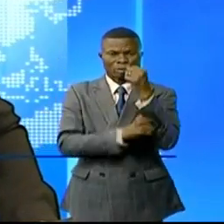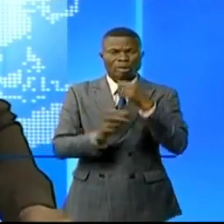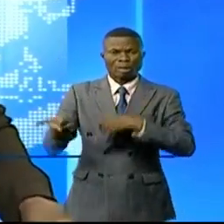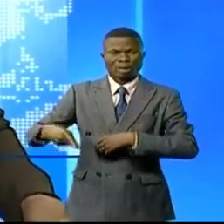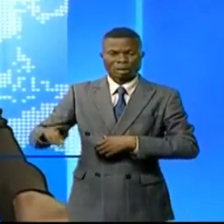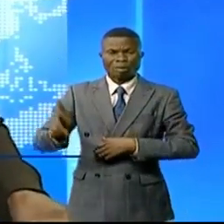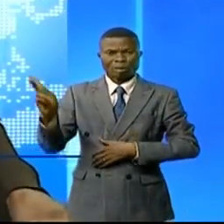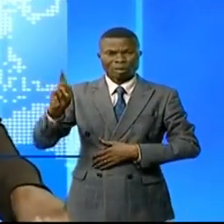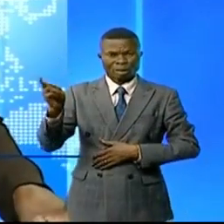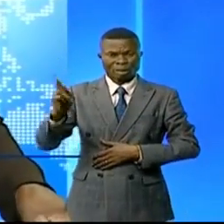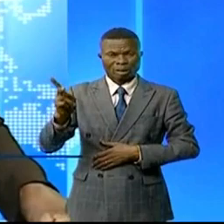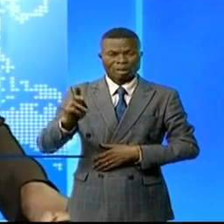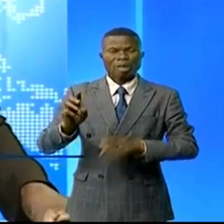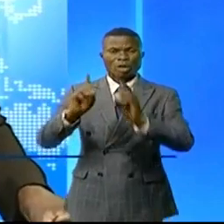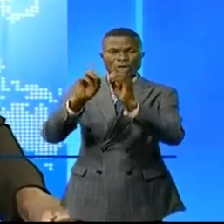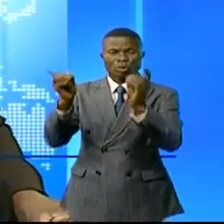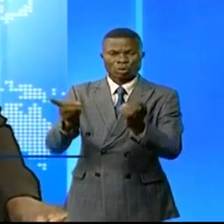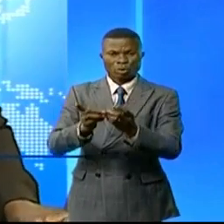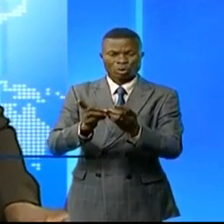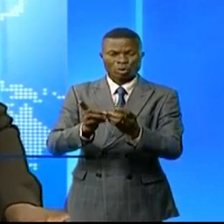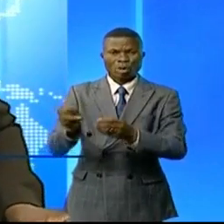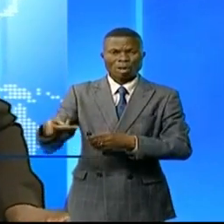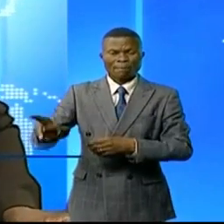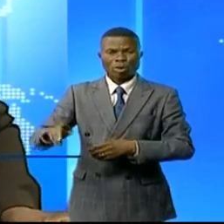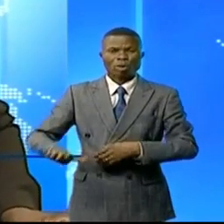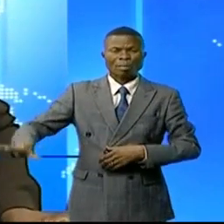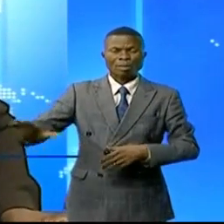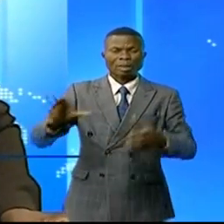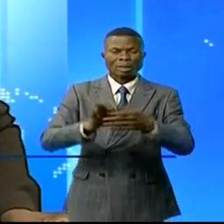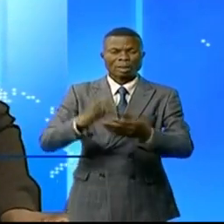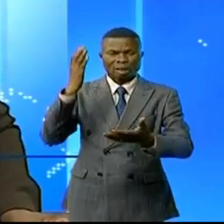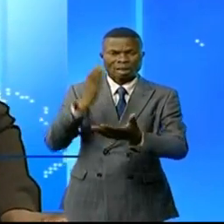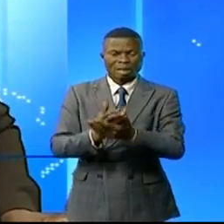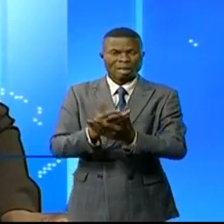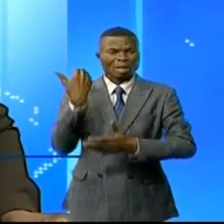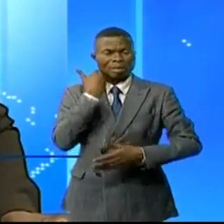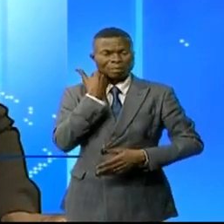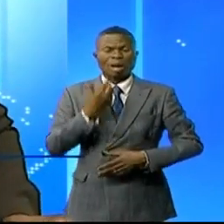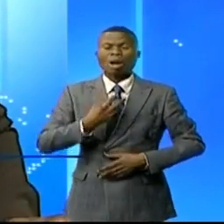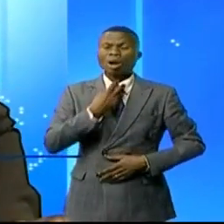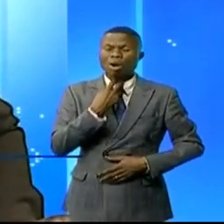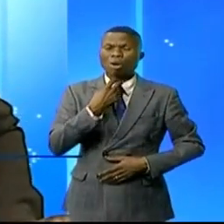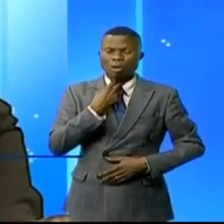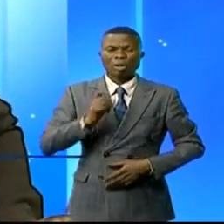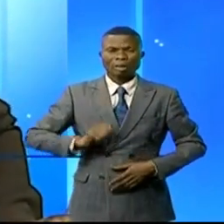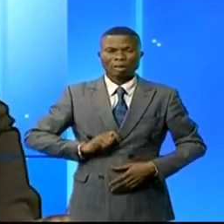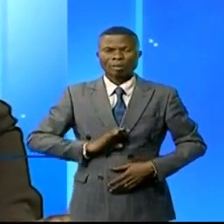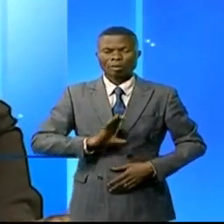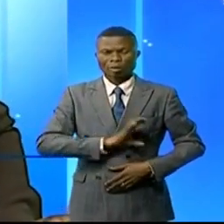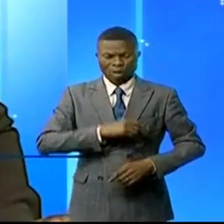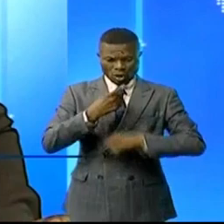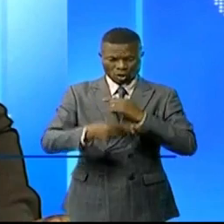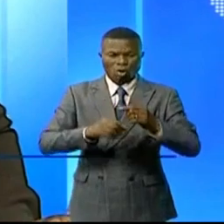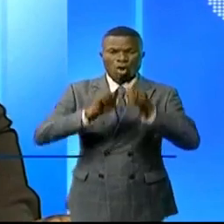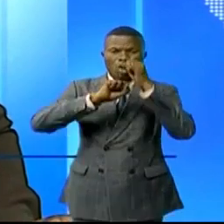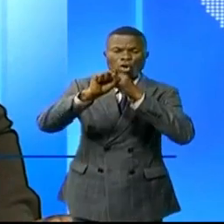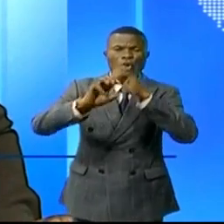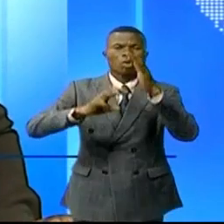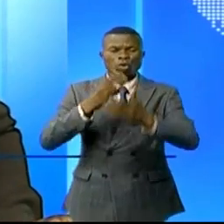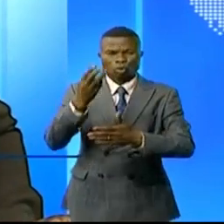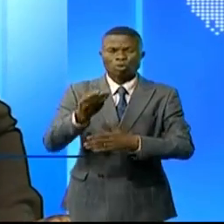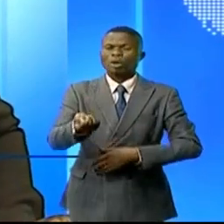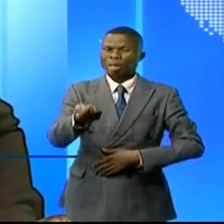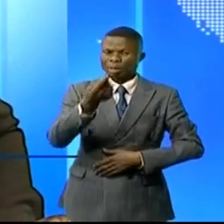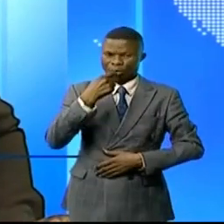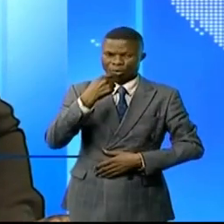du Kasaï, une délégation du programme des Nations Unies de lutte contre la tuberculose a procédé au lancement de la troisième campagne médicale